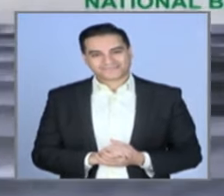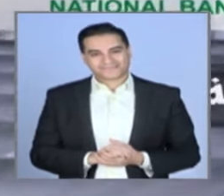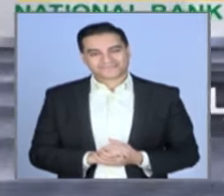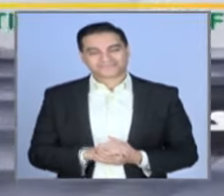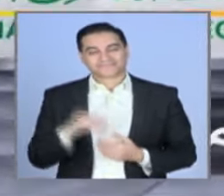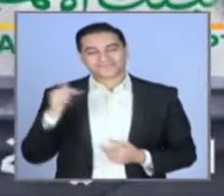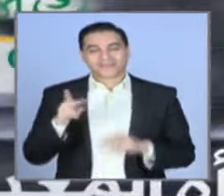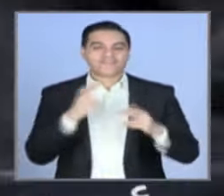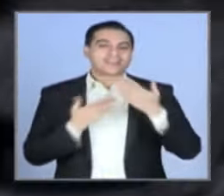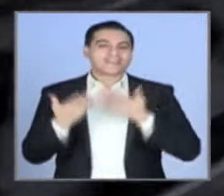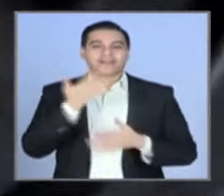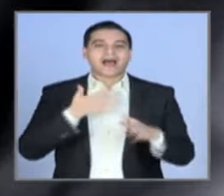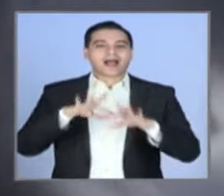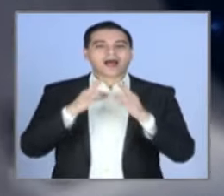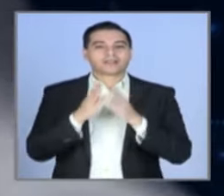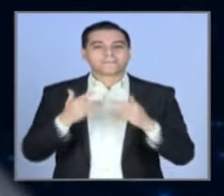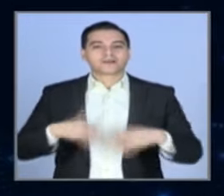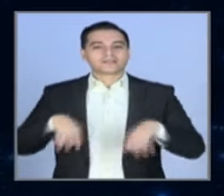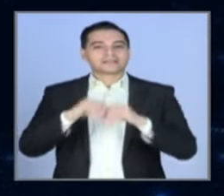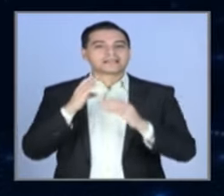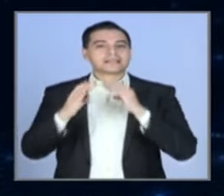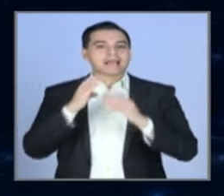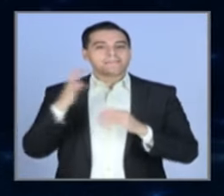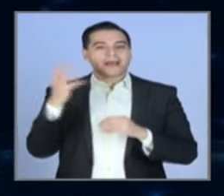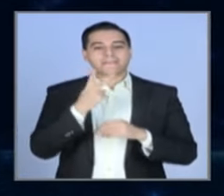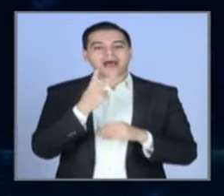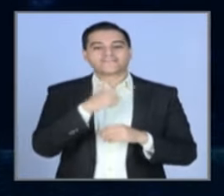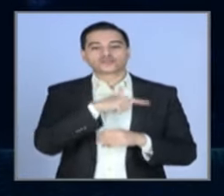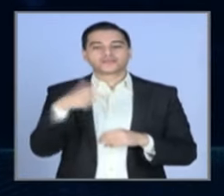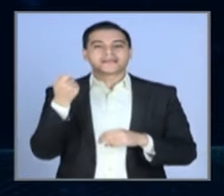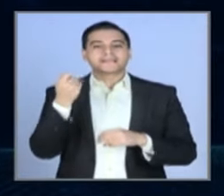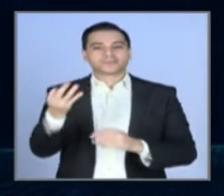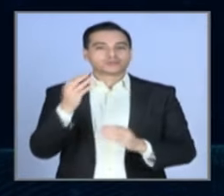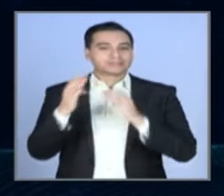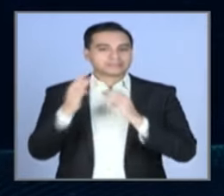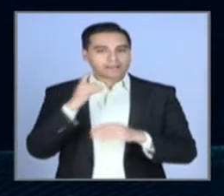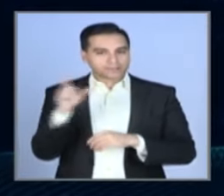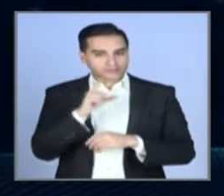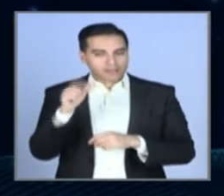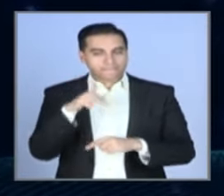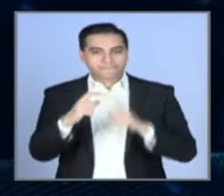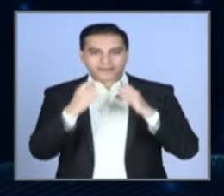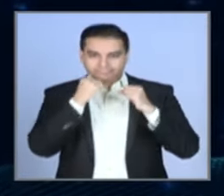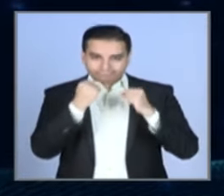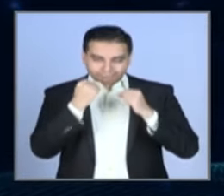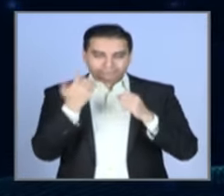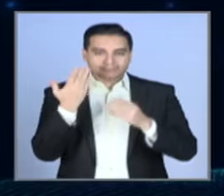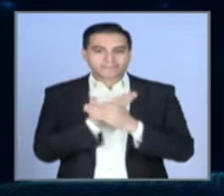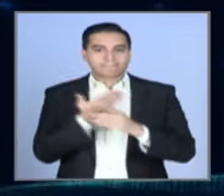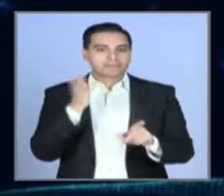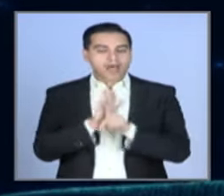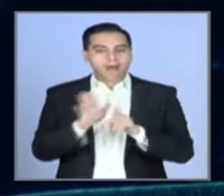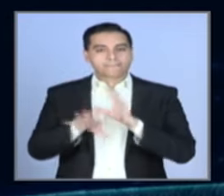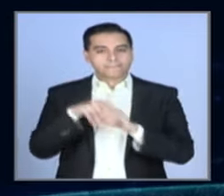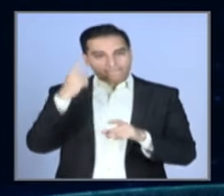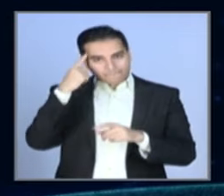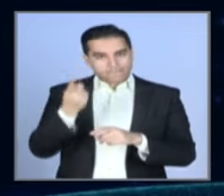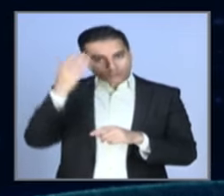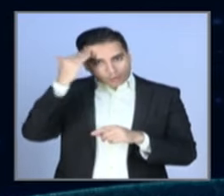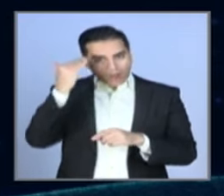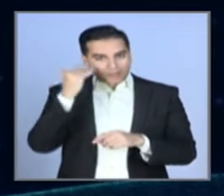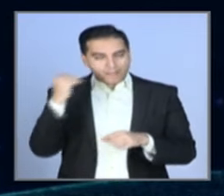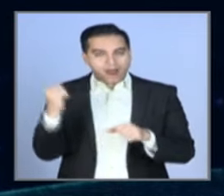في الحلقات اللي فاتت، عائلات مصر جمعت 2635 نقطة في خزنة البنك الأهلي المصري، الدعم الرئيسي